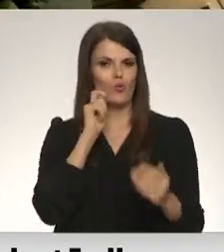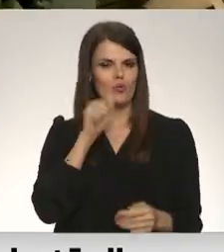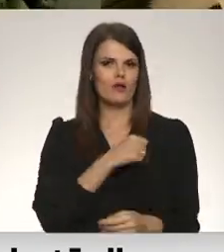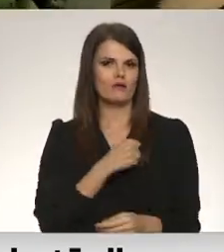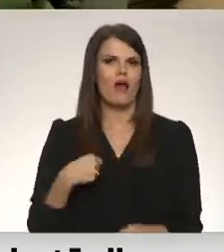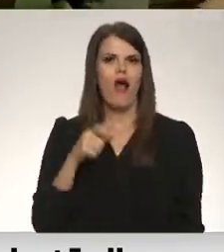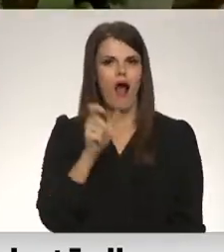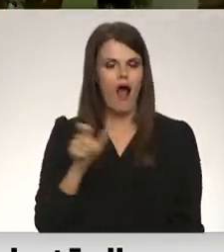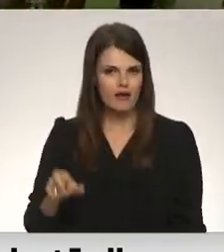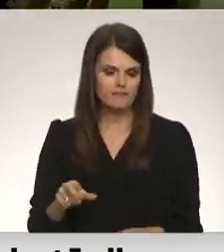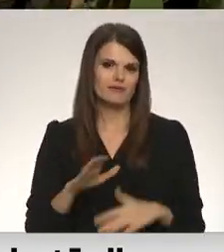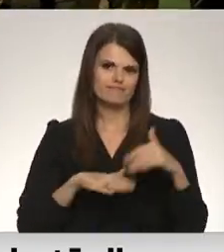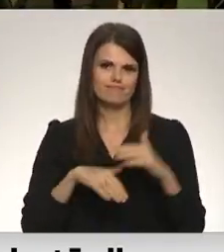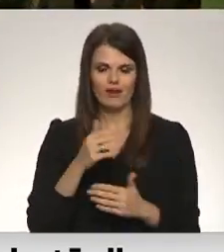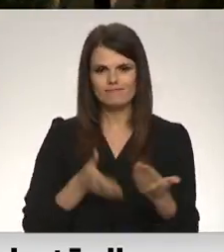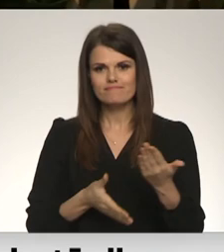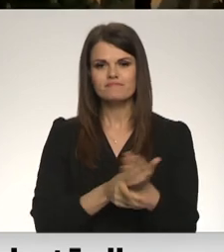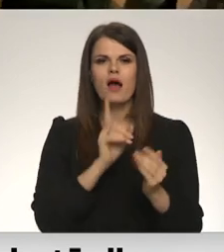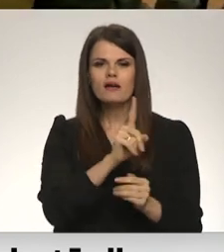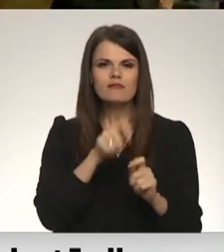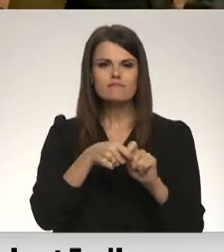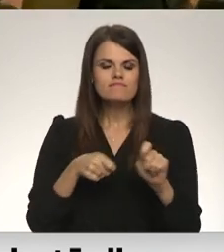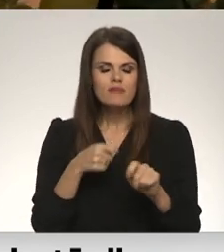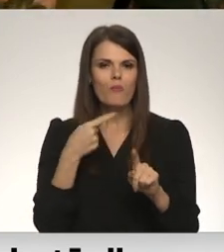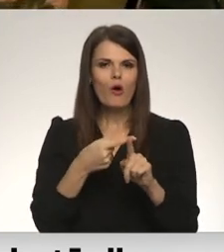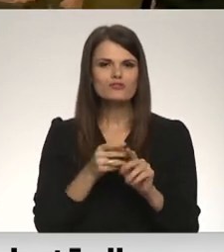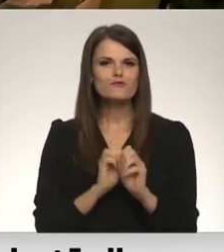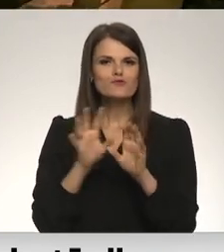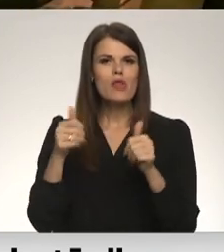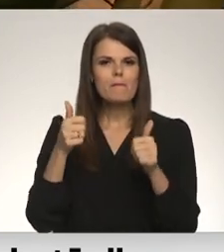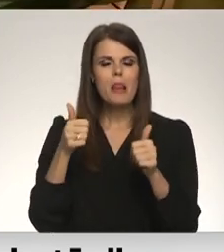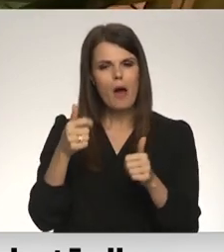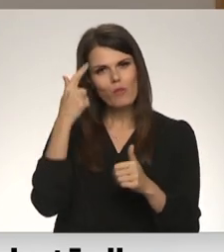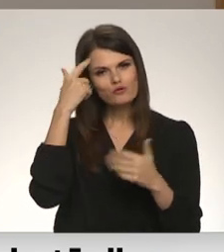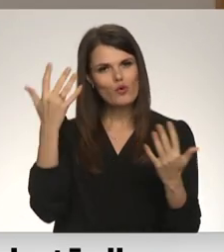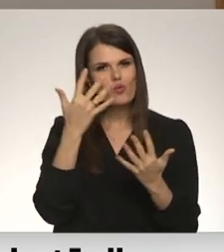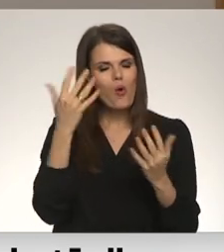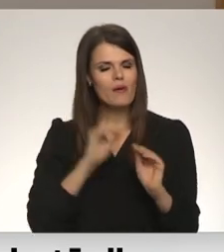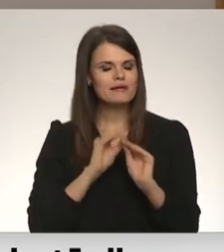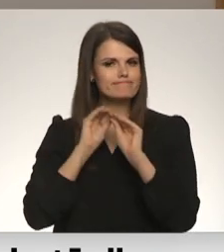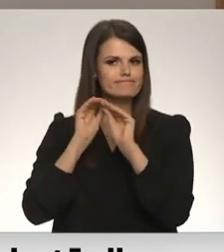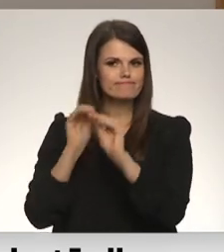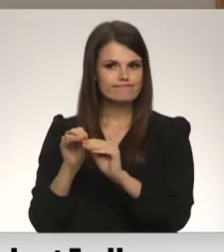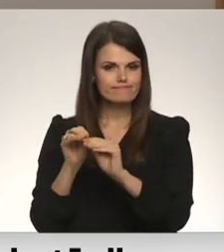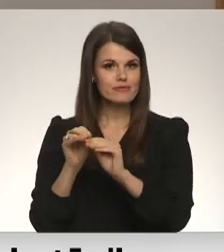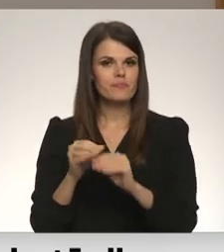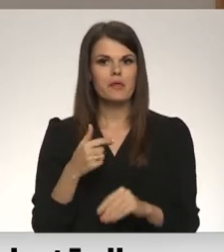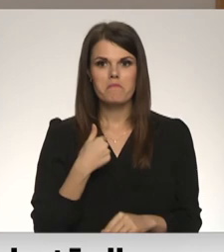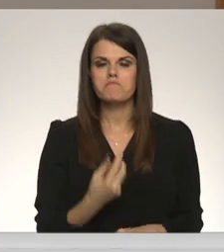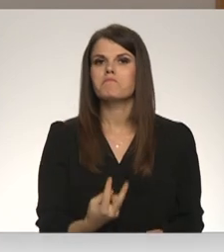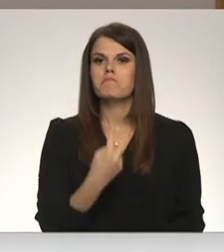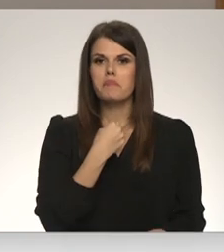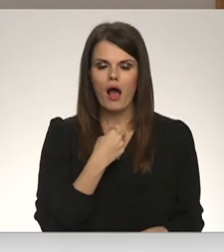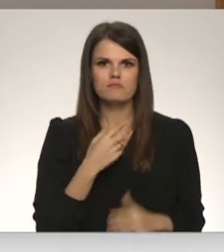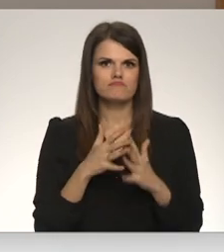praktiski, bet vienlaikus ar katru iesieto mezgliņu nosūtīs arī labo domu spēku. Mani pārsteidz